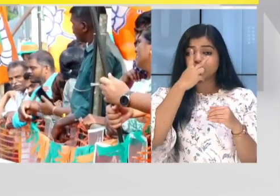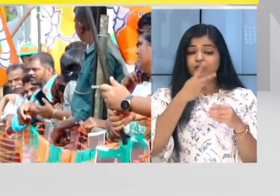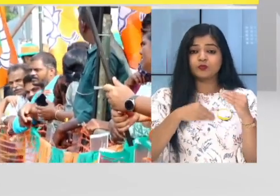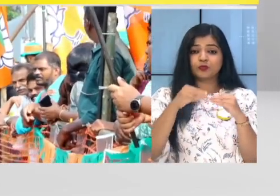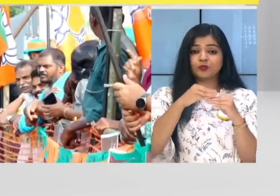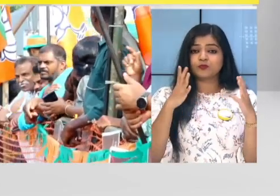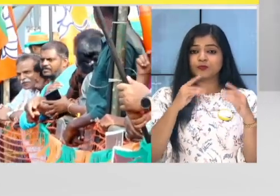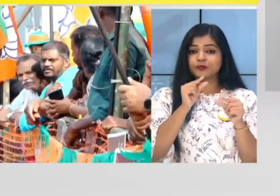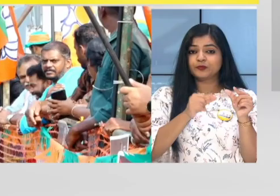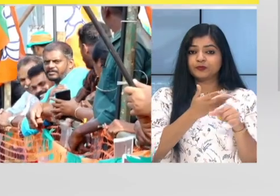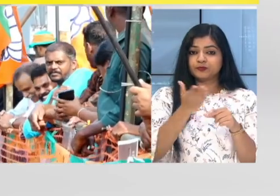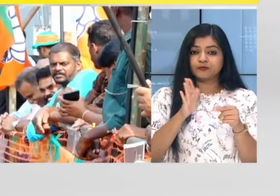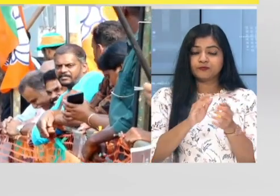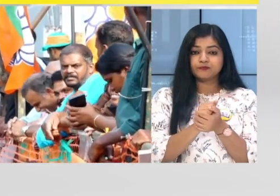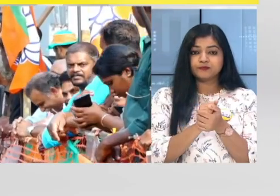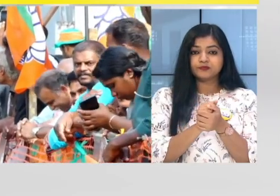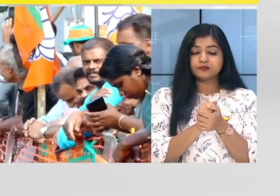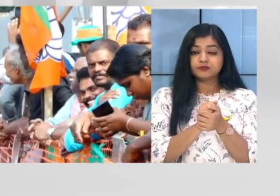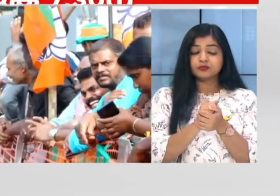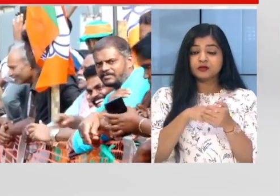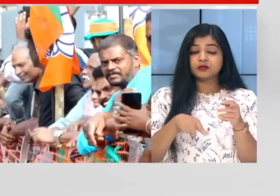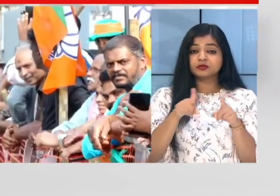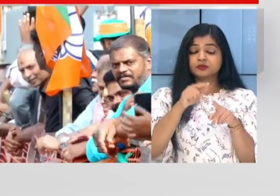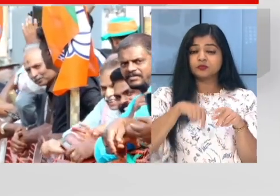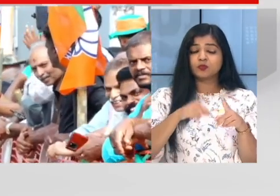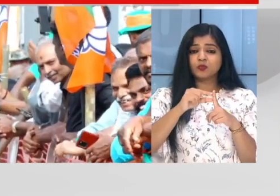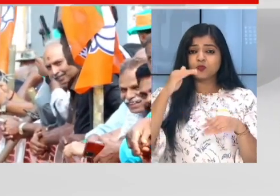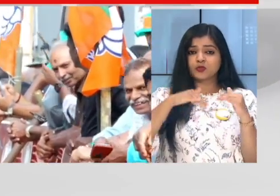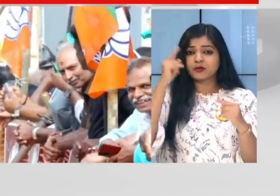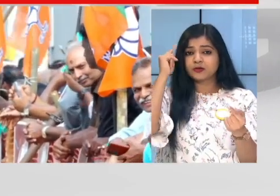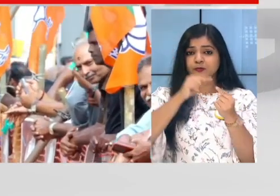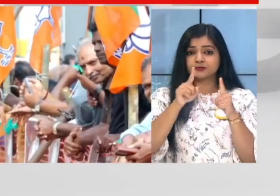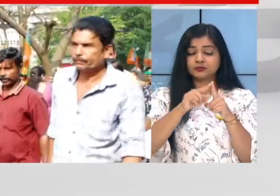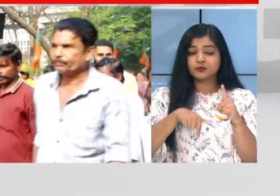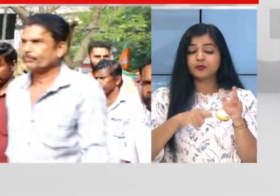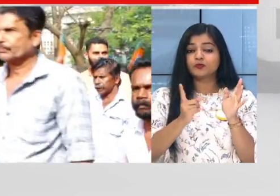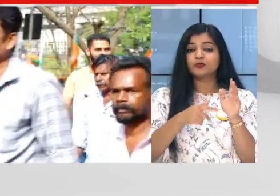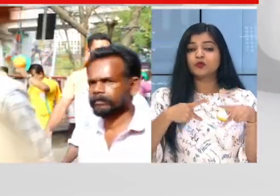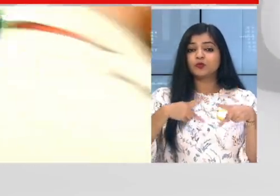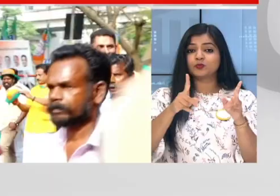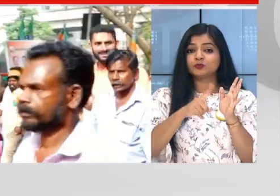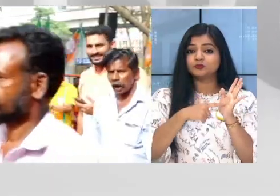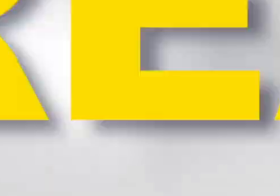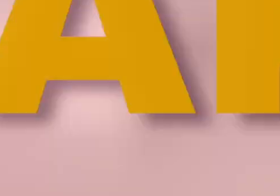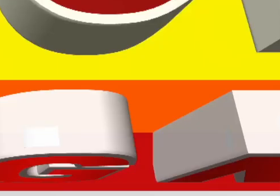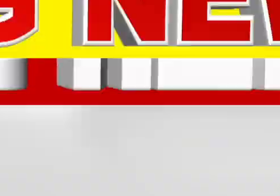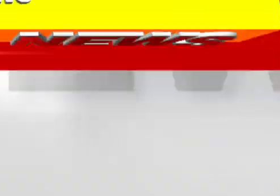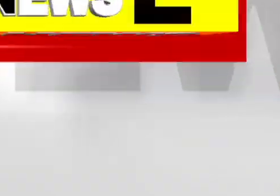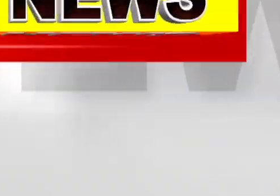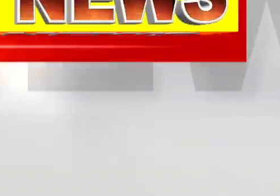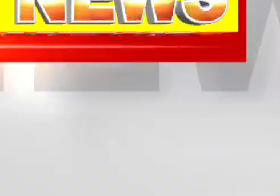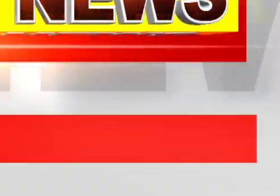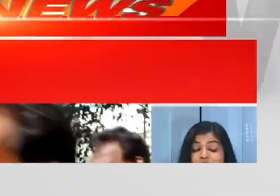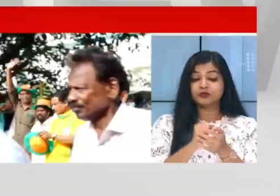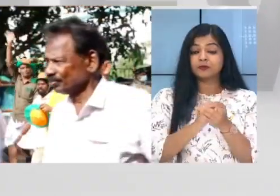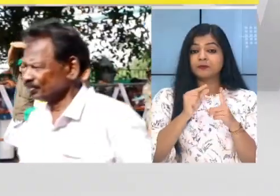പശ്ചാത്തലത്തിൽ ഇത്തരം ഒരു രാഷ്ട്രീയ സ്വഭാവത്തിലുള്ള ഒരു പൊതുപരിപാടി അദ്ദേഹം ഇവിടെ സംഘടിപ്പിച്ചിട്ടുള്ളത് BJPയുടെ ഈ